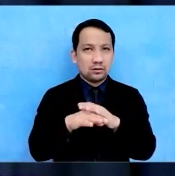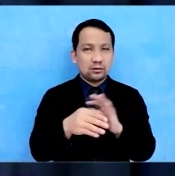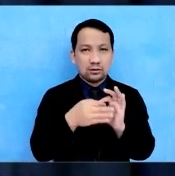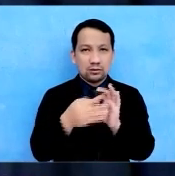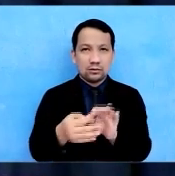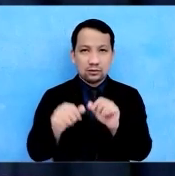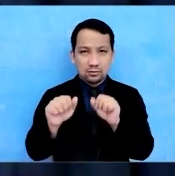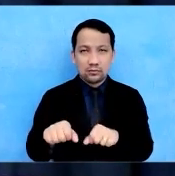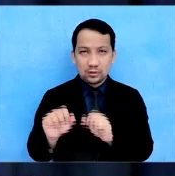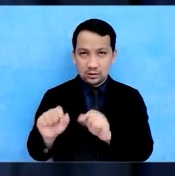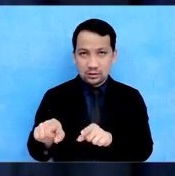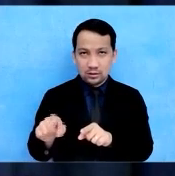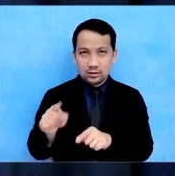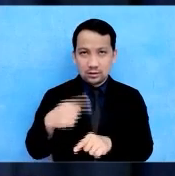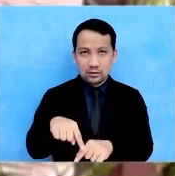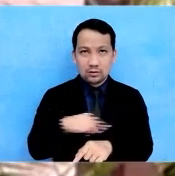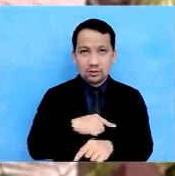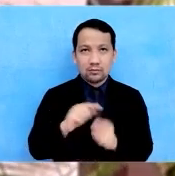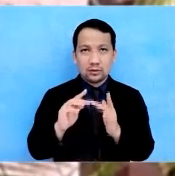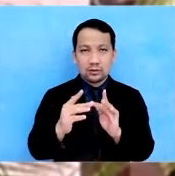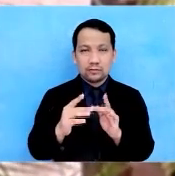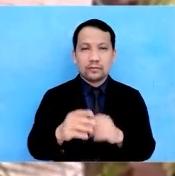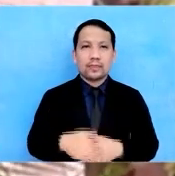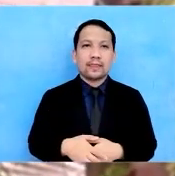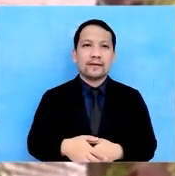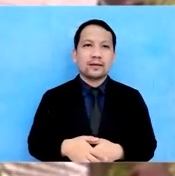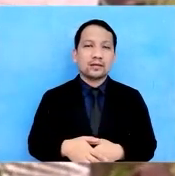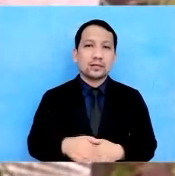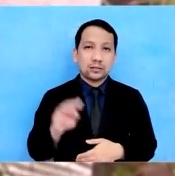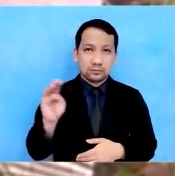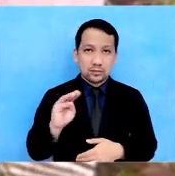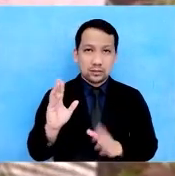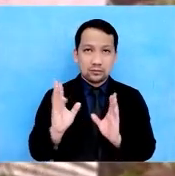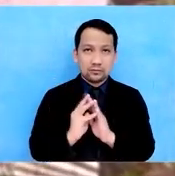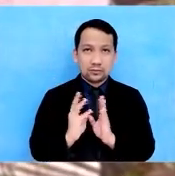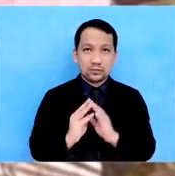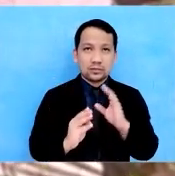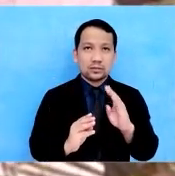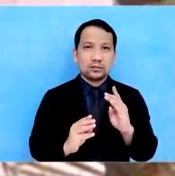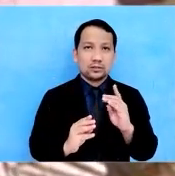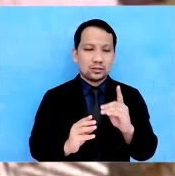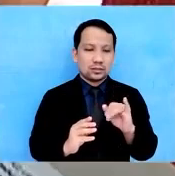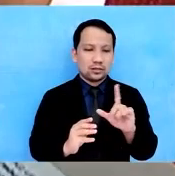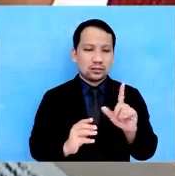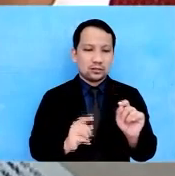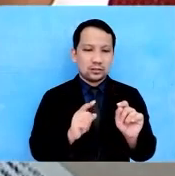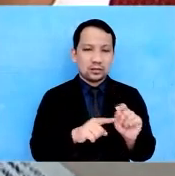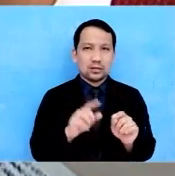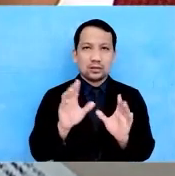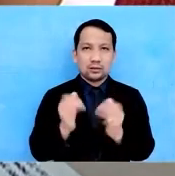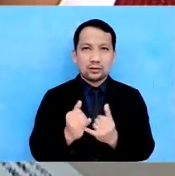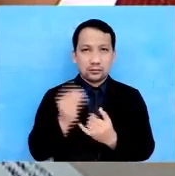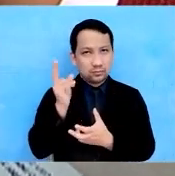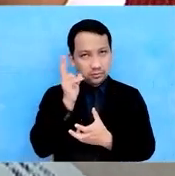to sell online. Sa Lunes, magpupulong pa ulit ang DICT kasama ang mga telco para pakinggan